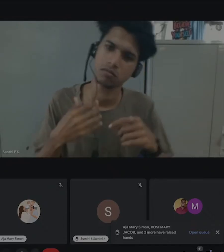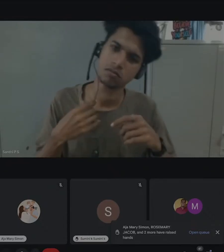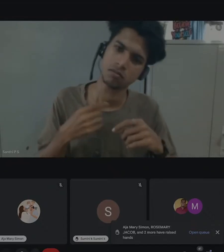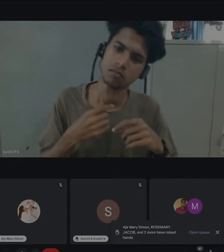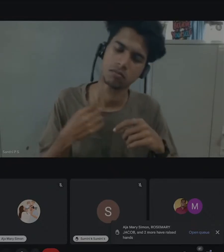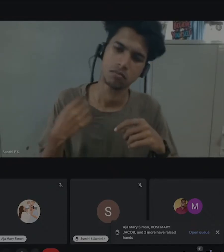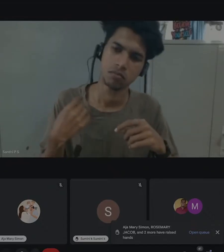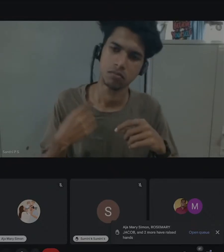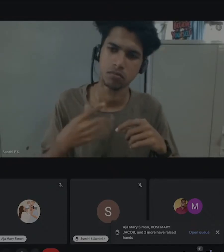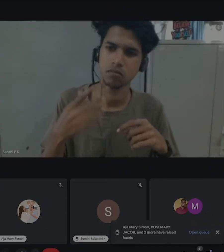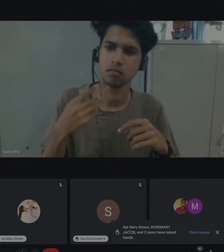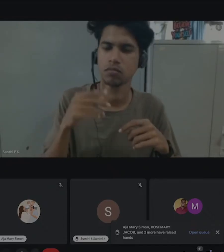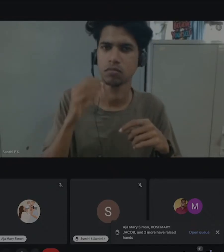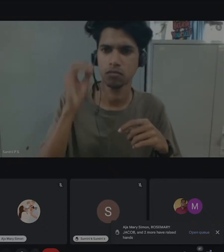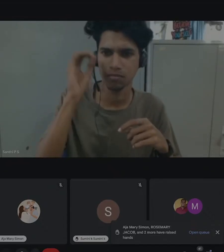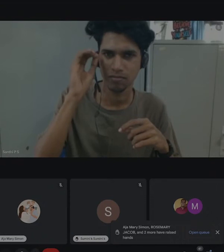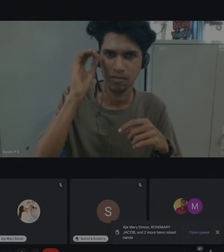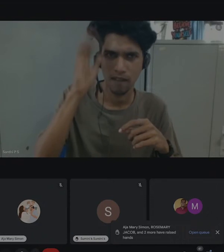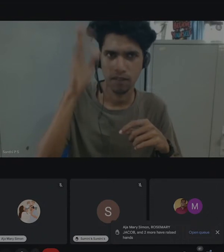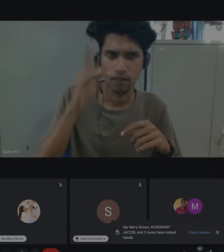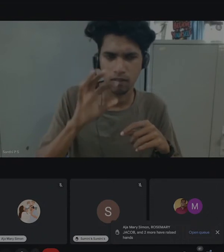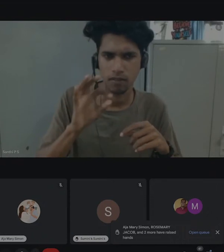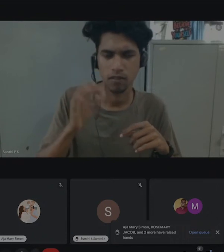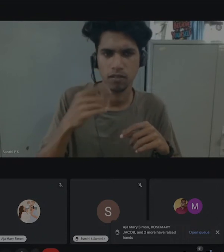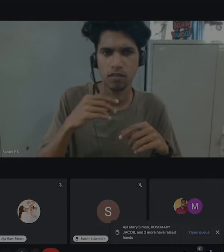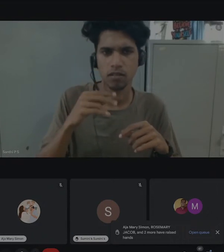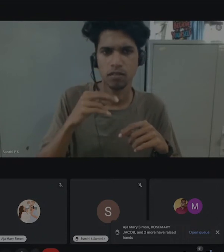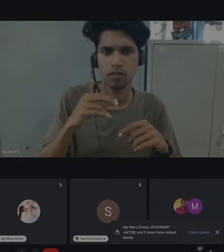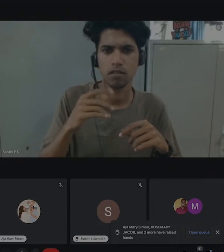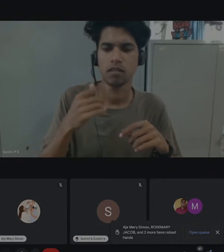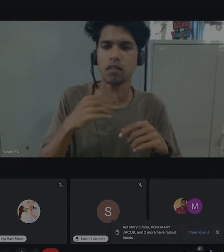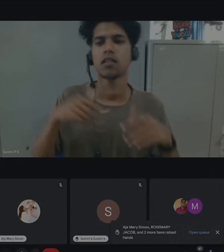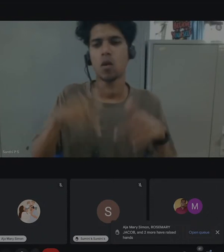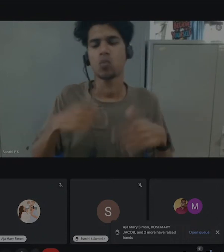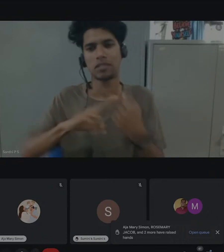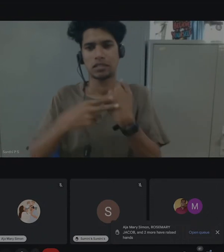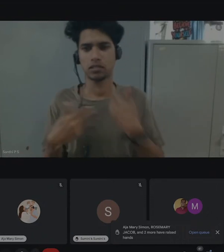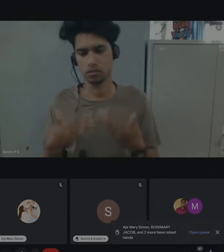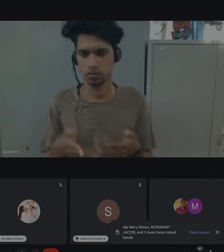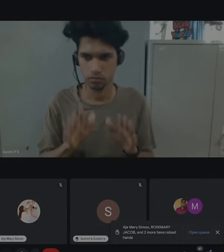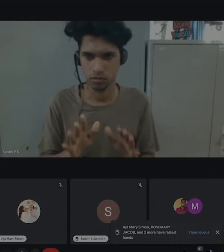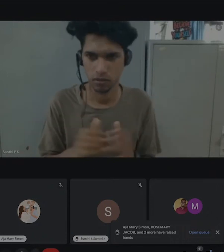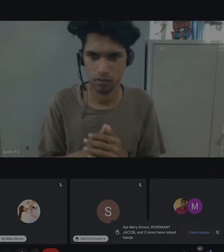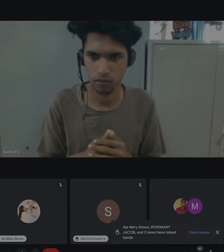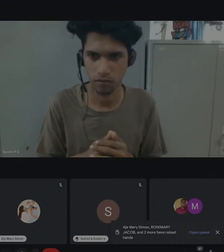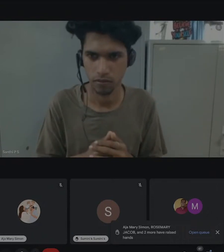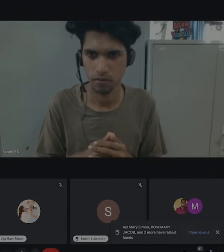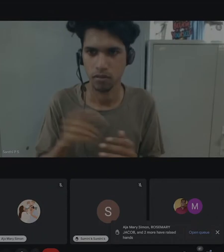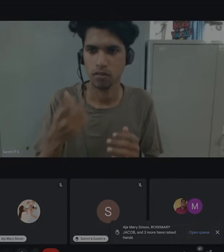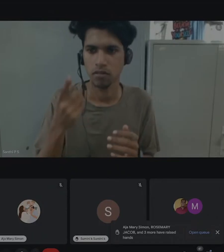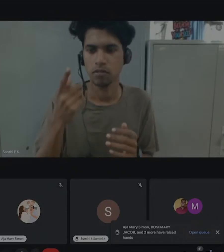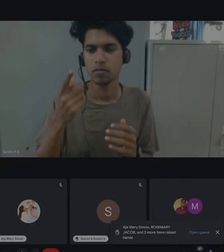ആണ് സംസാര ഭാഷ റിലേറ്റഡ് എല്ലാം ടെസ്റ്റ് ചെയ്യുന്നത്. ഇവിടെ ഇപ്പം നിഷിലുണ്ട്. മറ്റ് നിങ്ങൾ